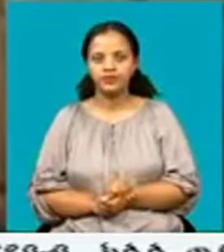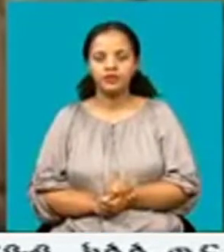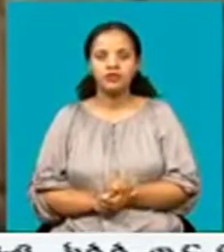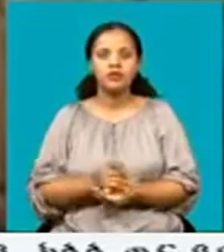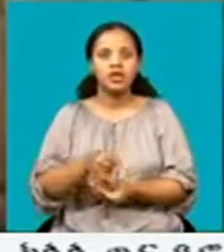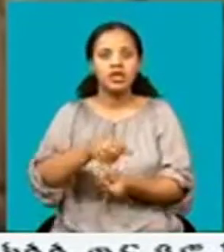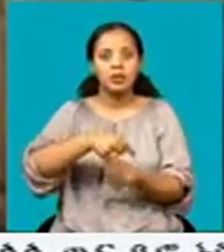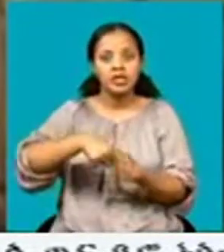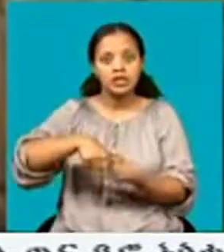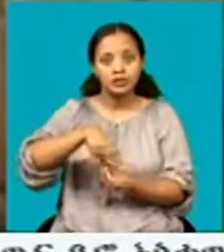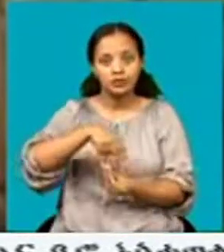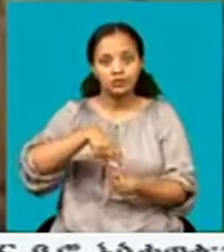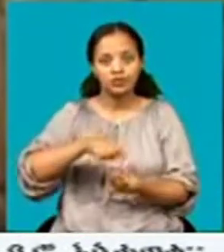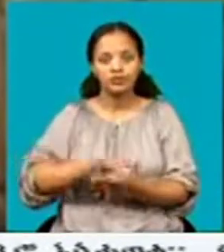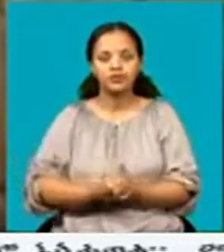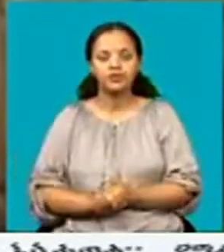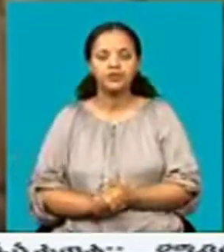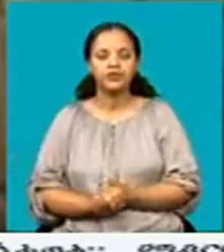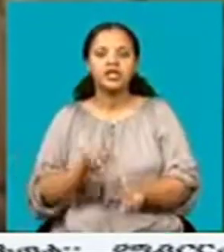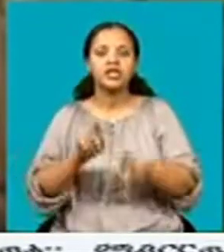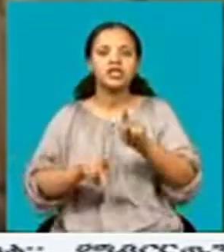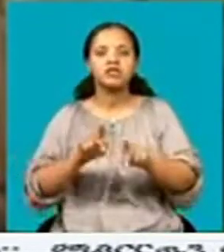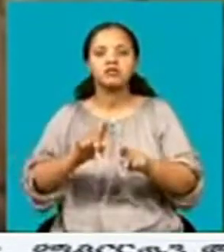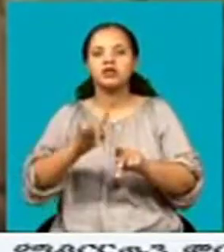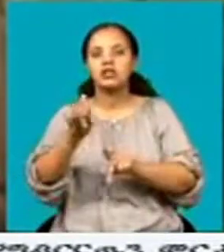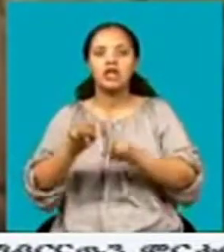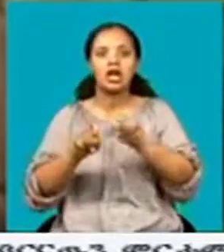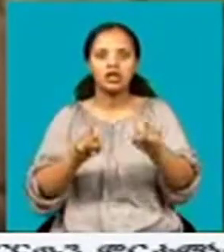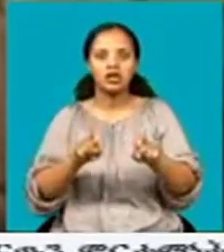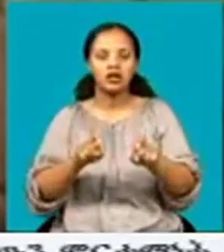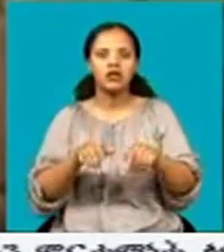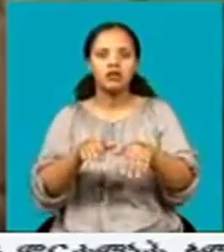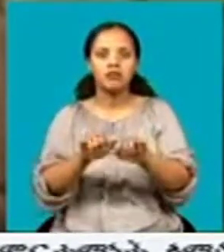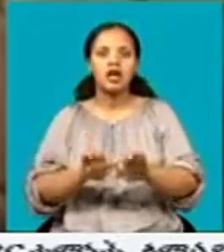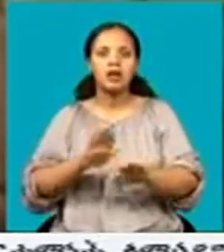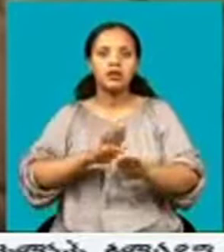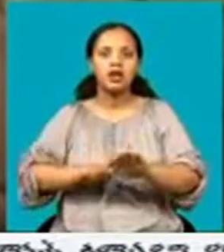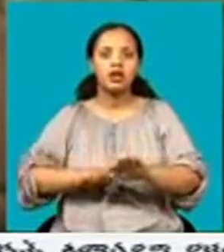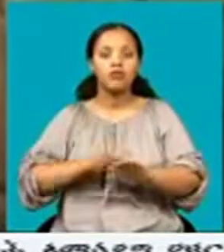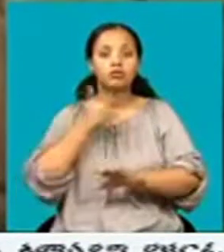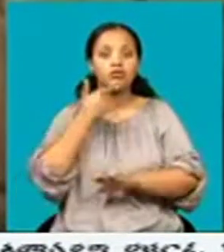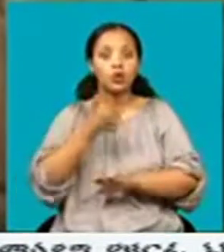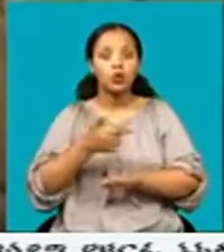በየመንደሩ የህዝብ ጥያቄ መቃብር ላይ ነው ብሎ ስለቆየ